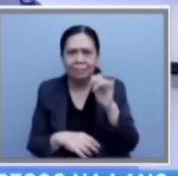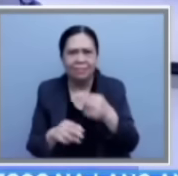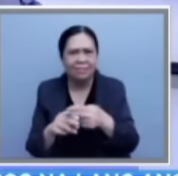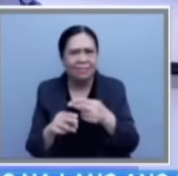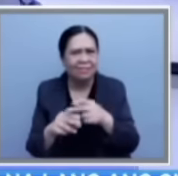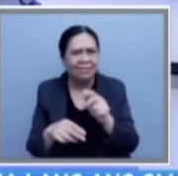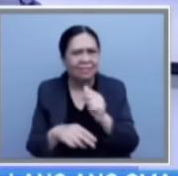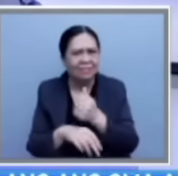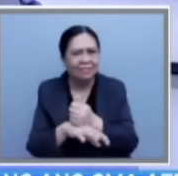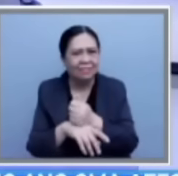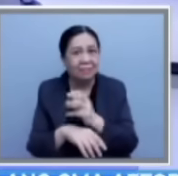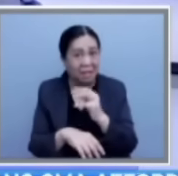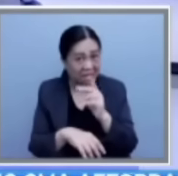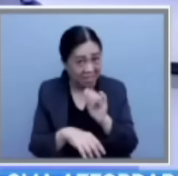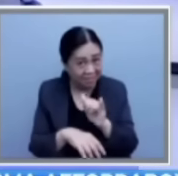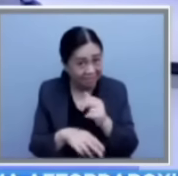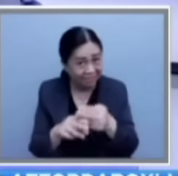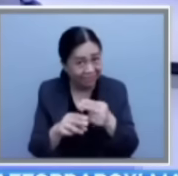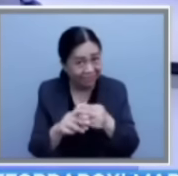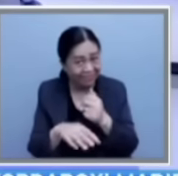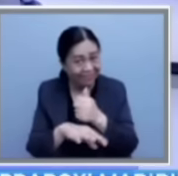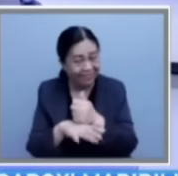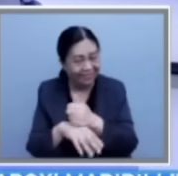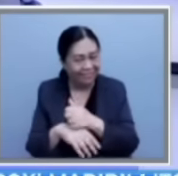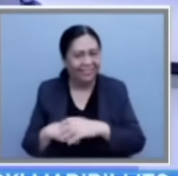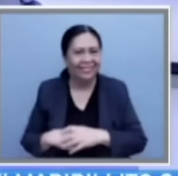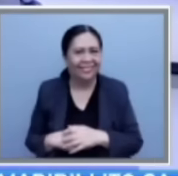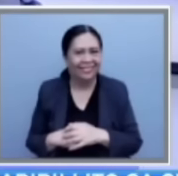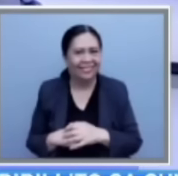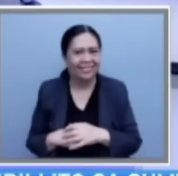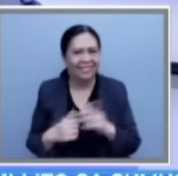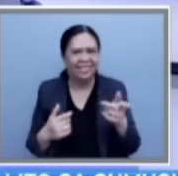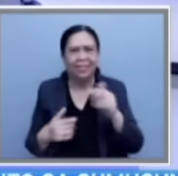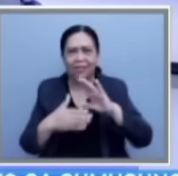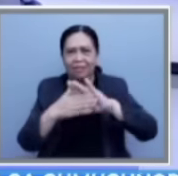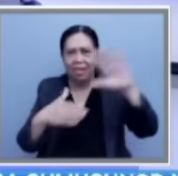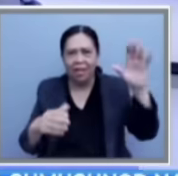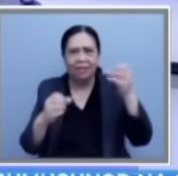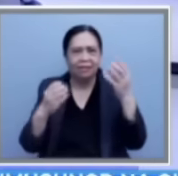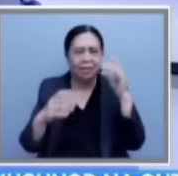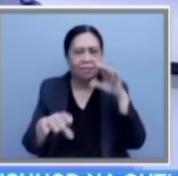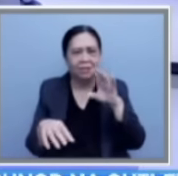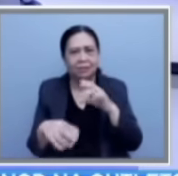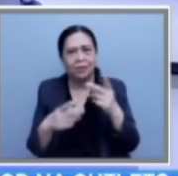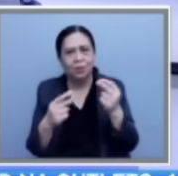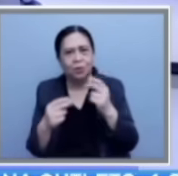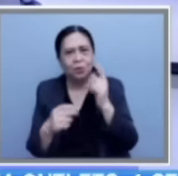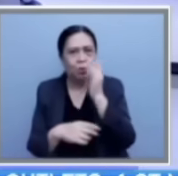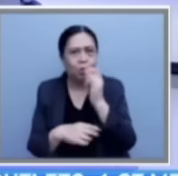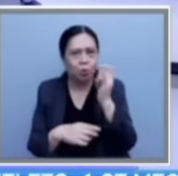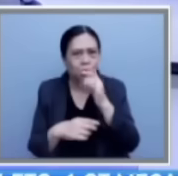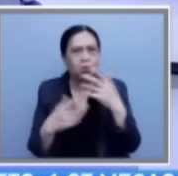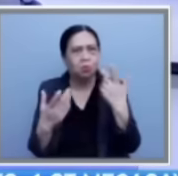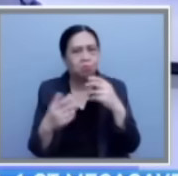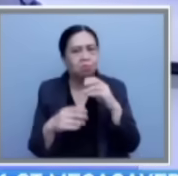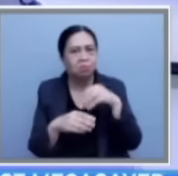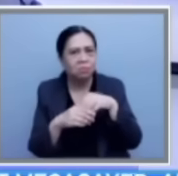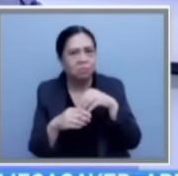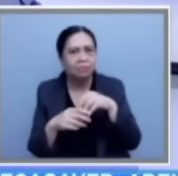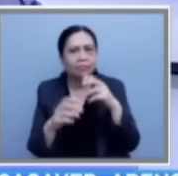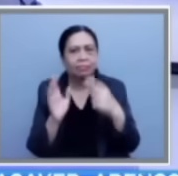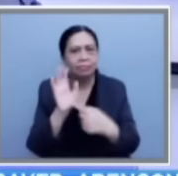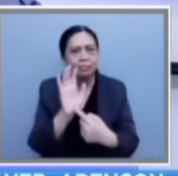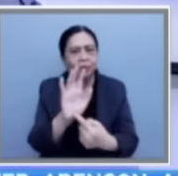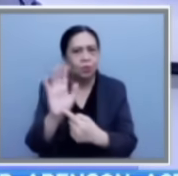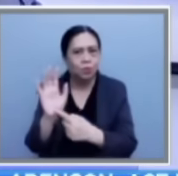yon Mikey pero Meron kasi siyang vlog eh Meron siyang YouTube channel na talagang